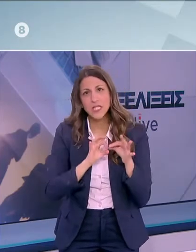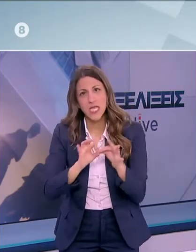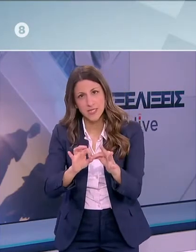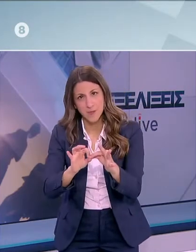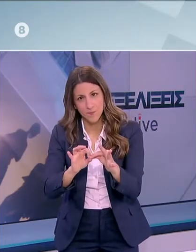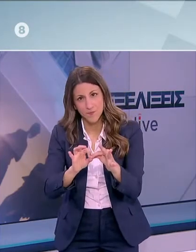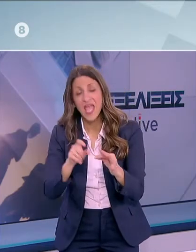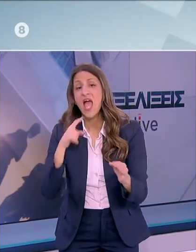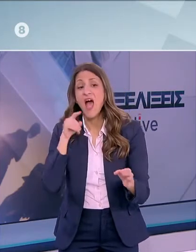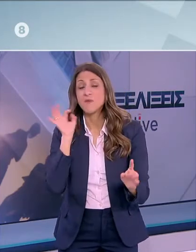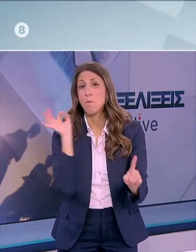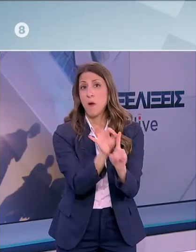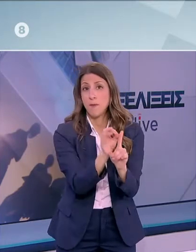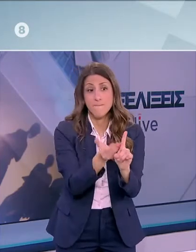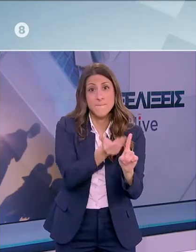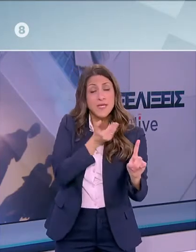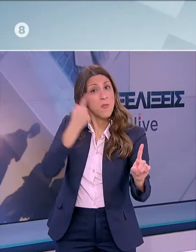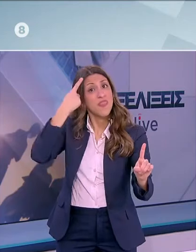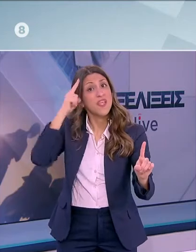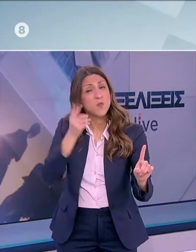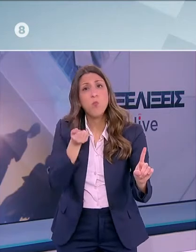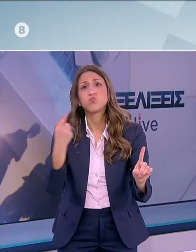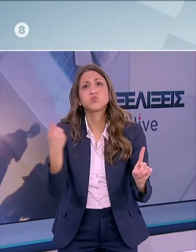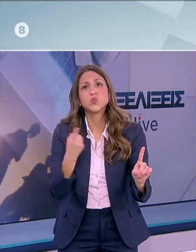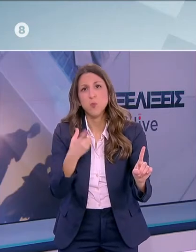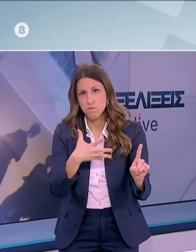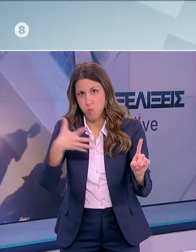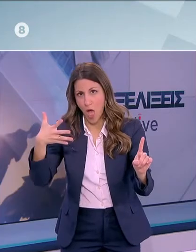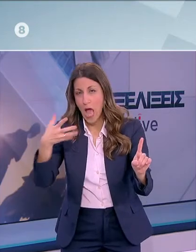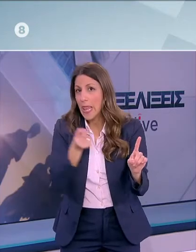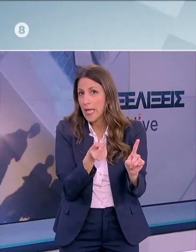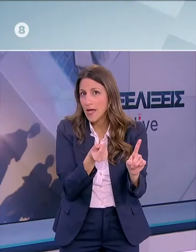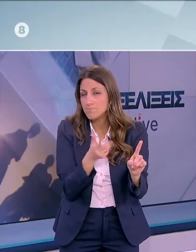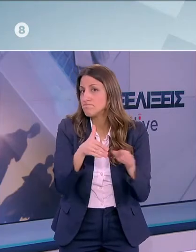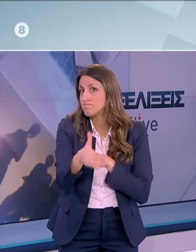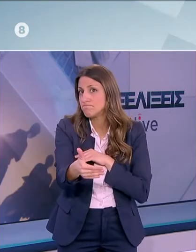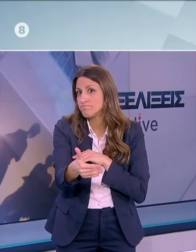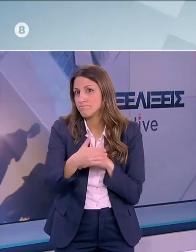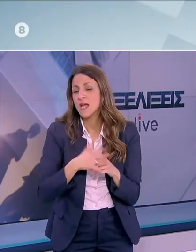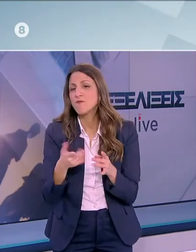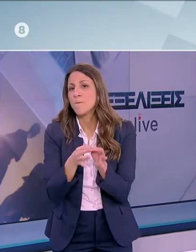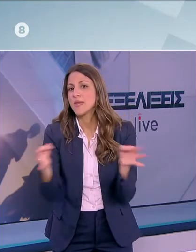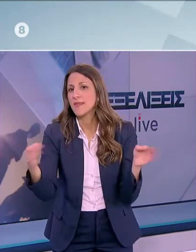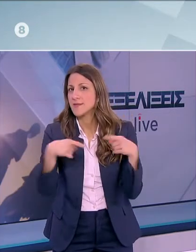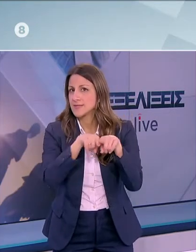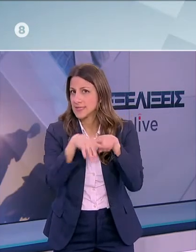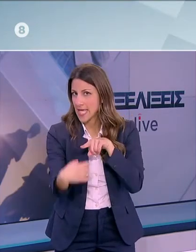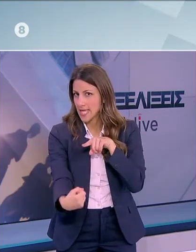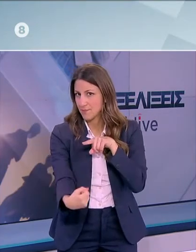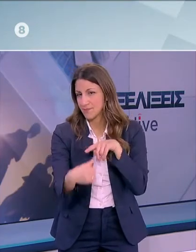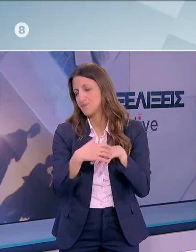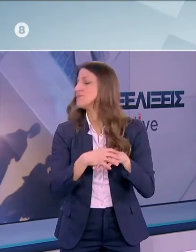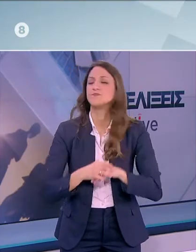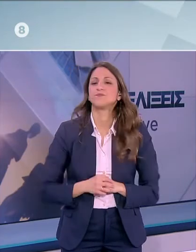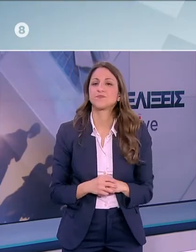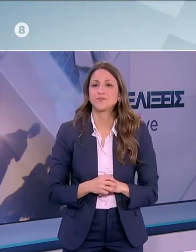αριθμός των νέων ορφανών κρουσμάτων και αν ναι, πού κινούνται. Θα διαδραματίσουν κάποιο ρόλο στη χαλάρωση των μέτρων? Ναι, είναι